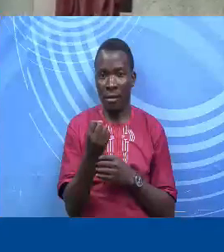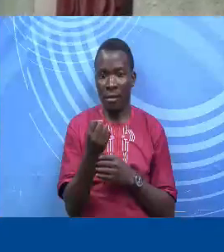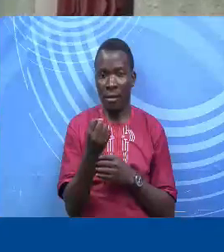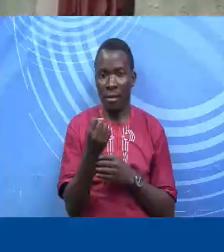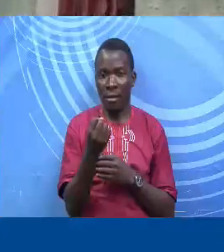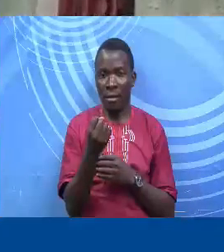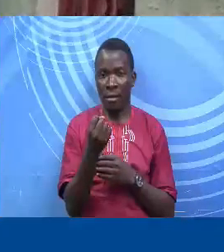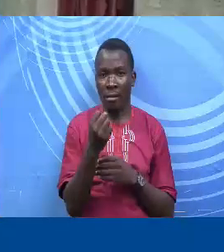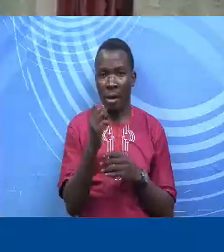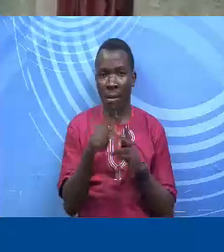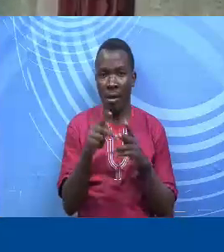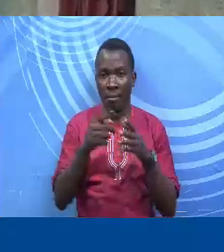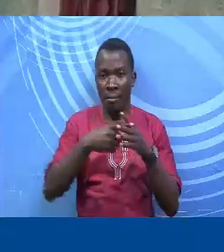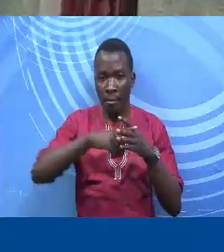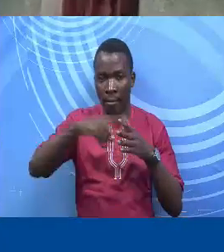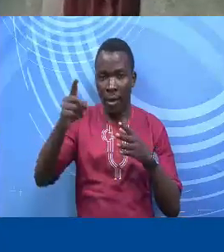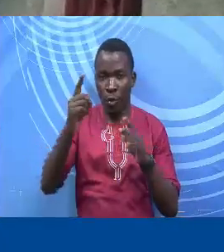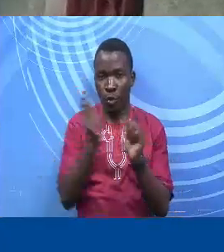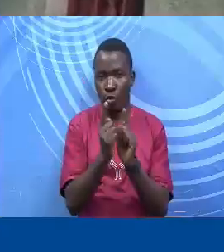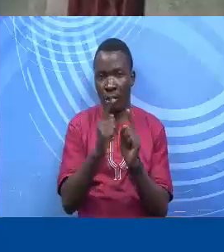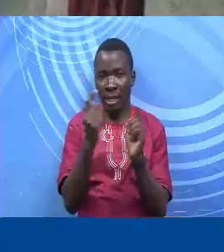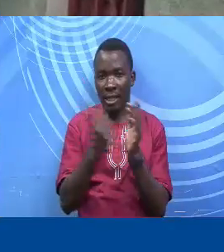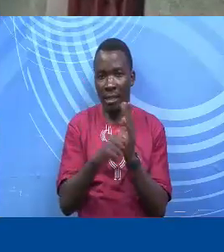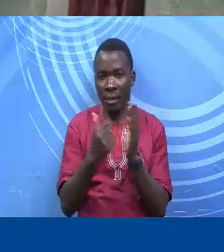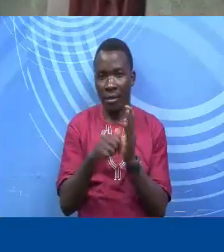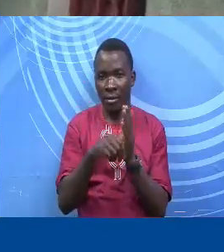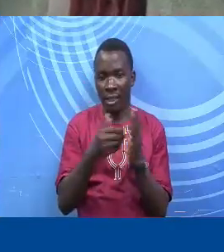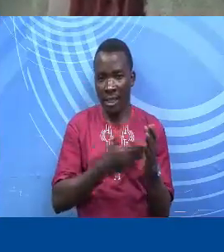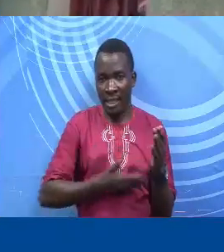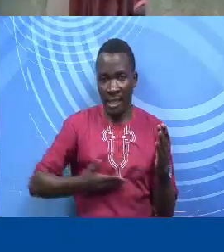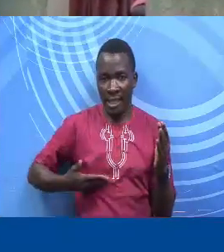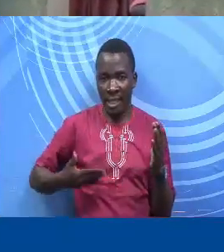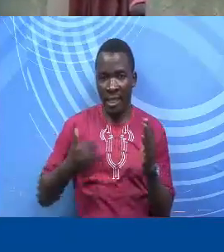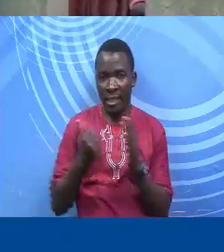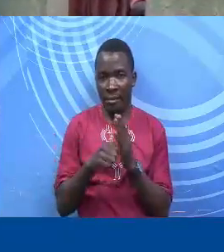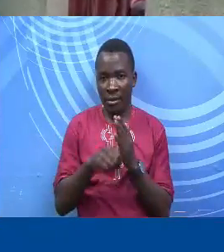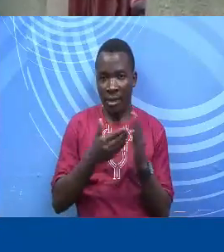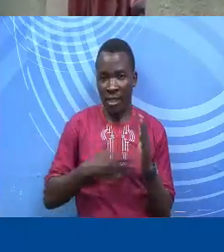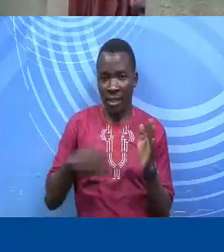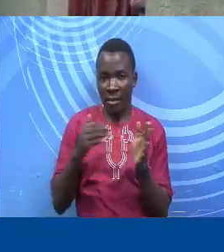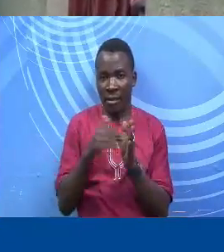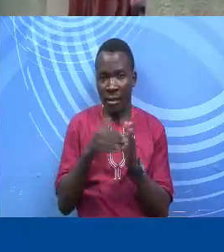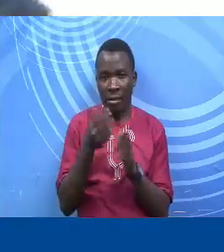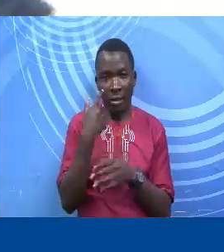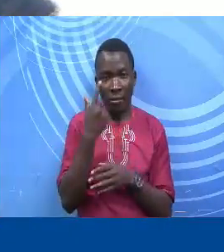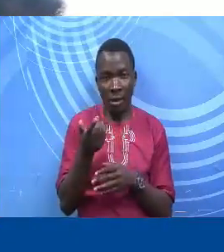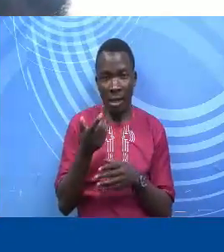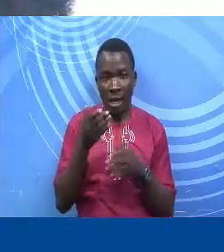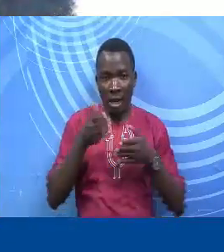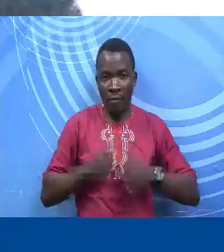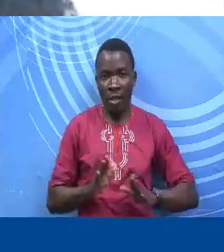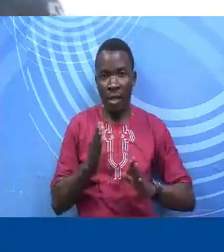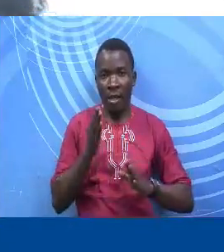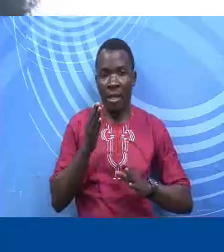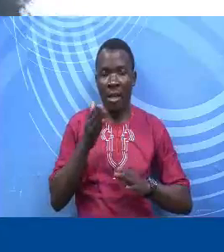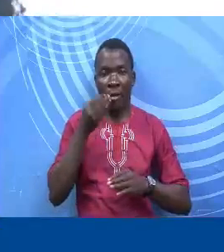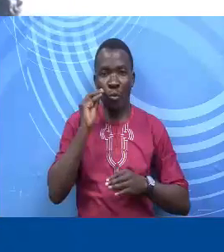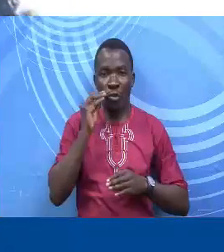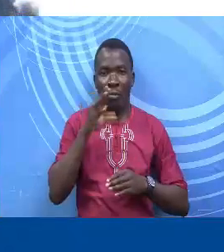Tura nikibaza cy'inzara cyane pe kibaza cy'inzara kiratubangamiye. Dore nabyariye no mu rugo mugabo wanje nawe hari nakina